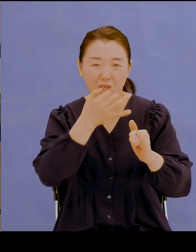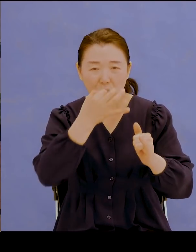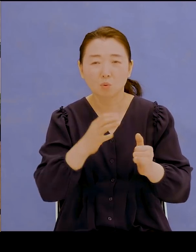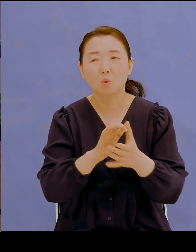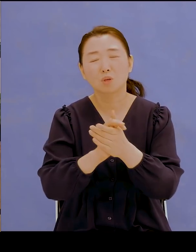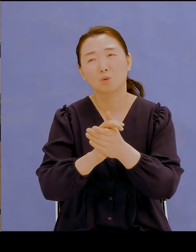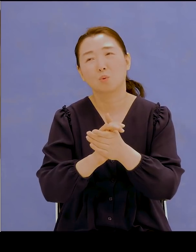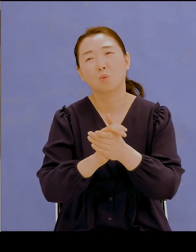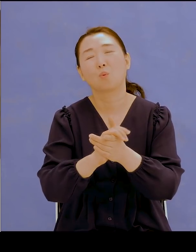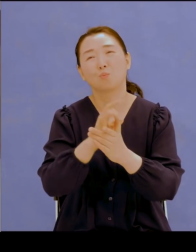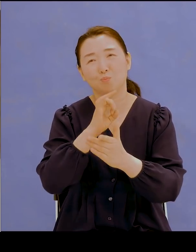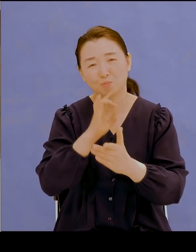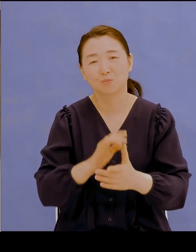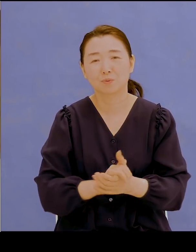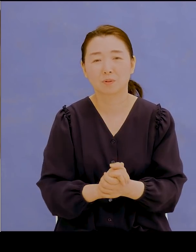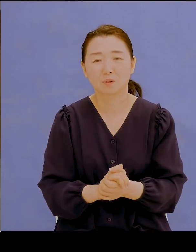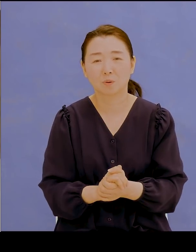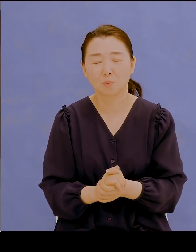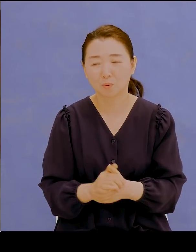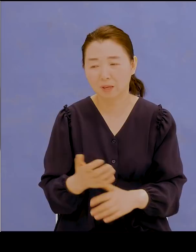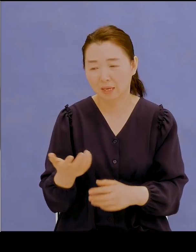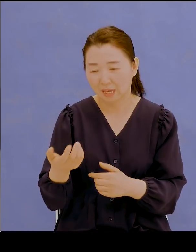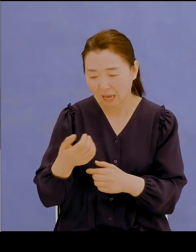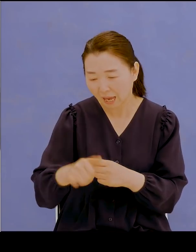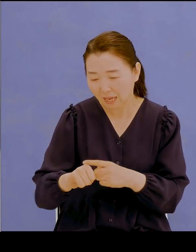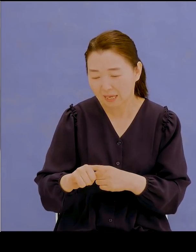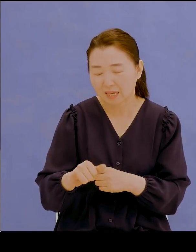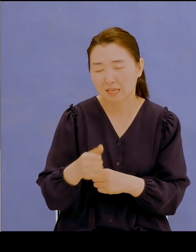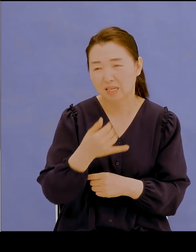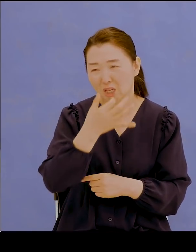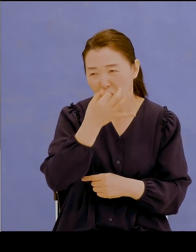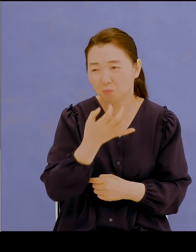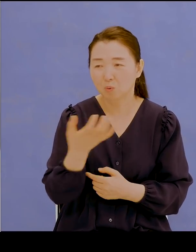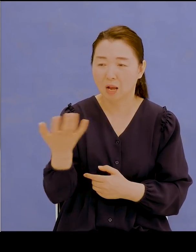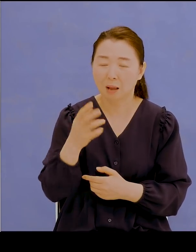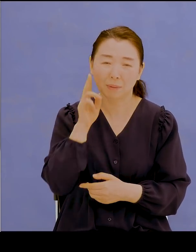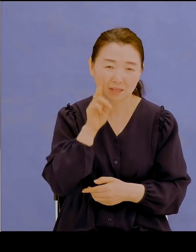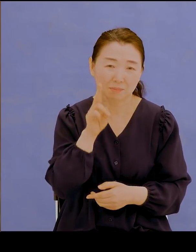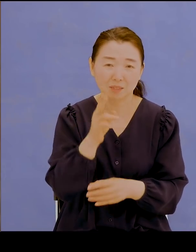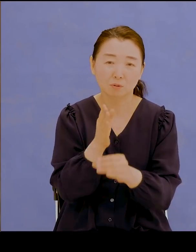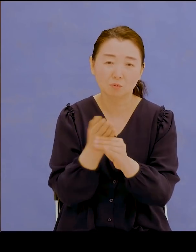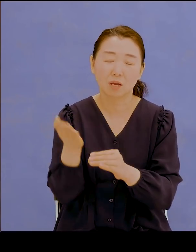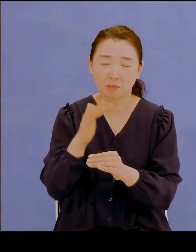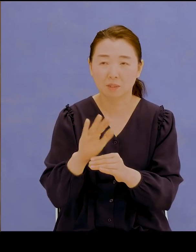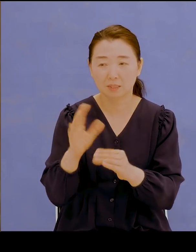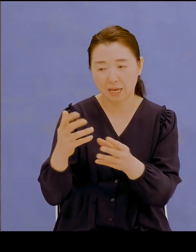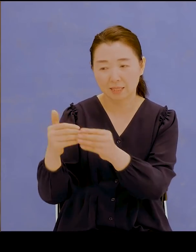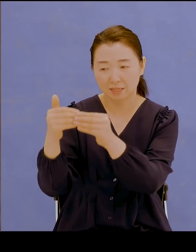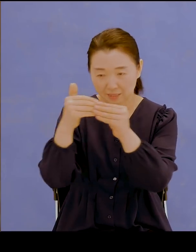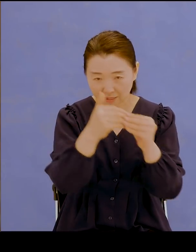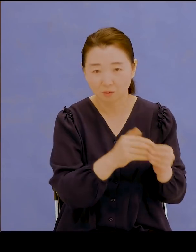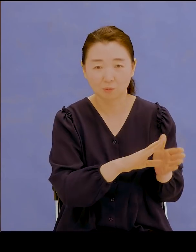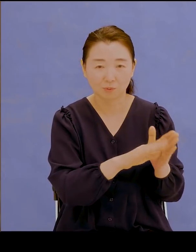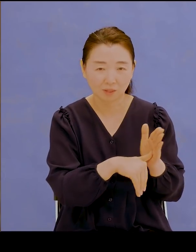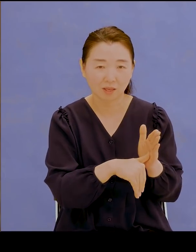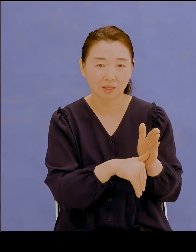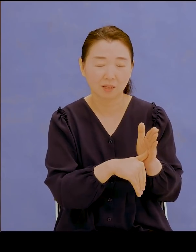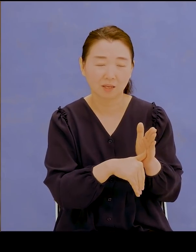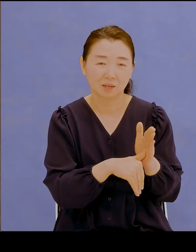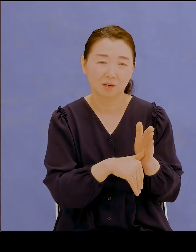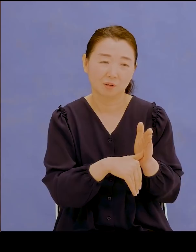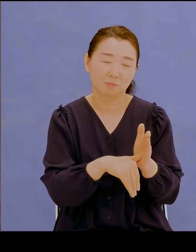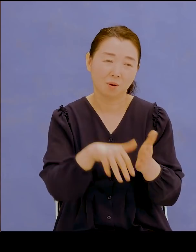수 없죠. 근데 아이는 하루하루 또 아파가지 심해지지. 그래서 그 아이들을 또 데리고 오면서 그때부터 이제